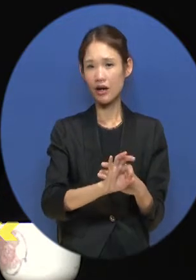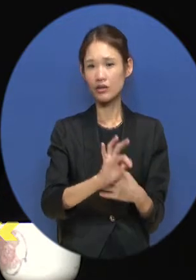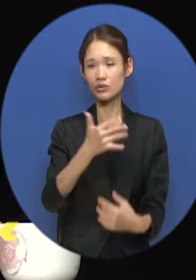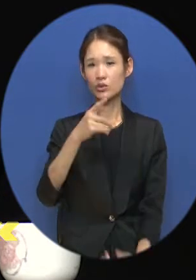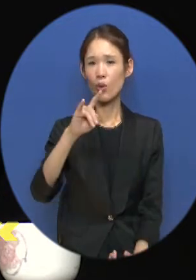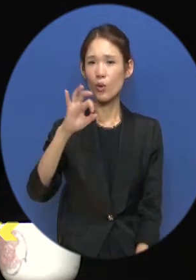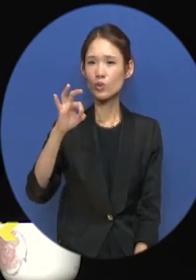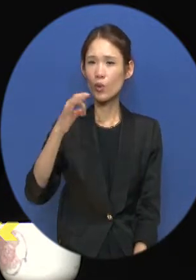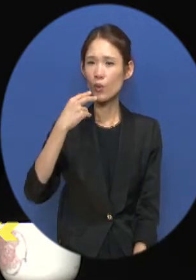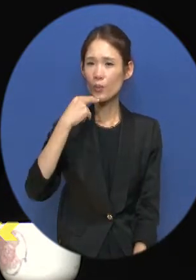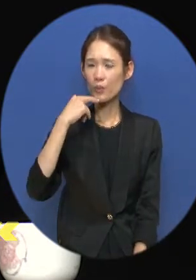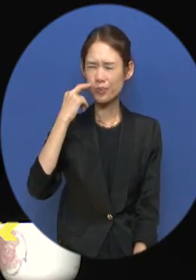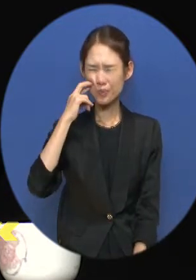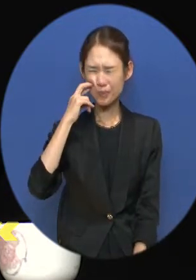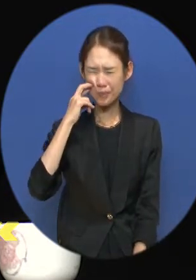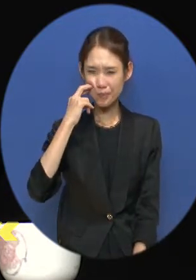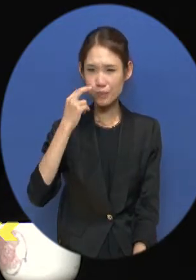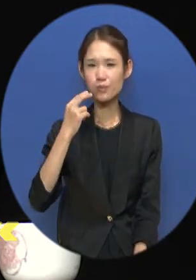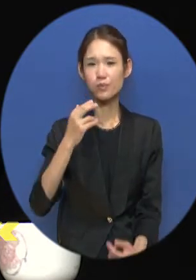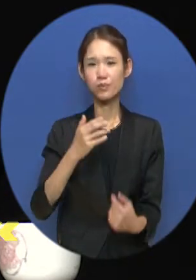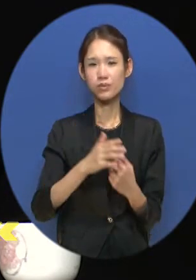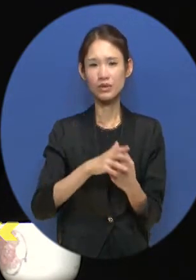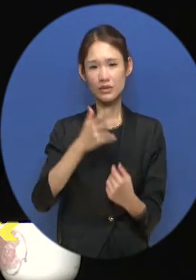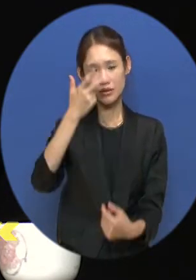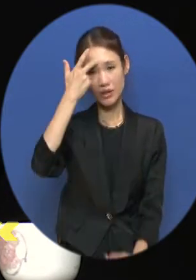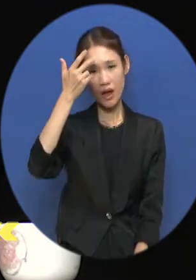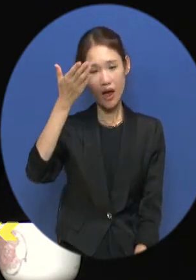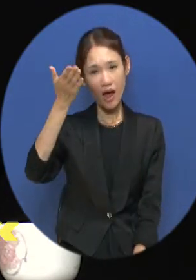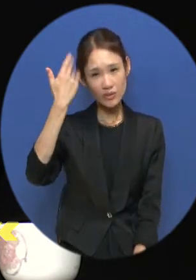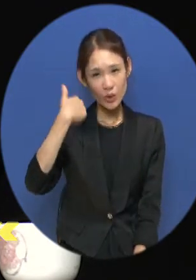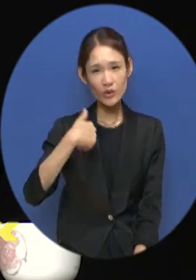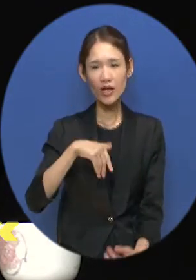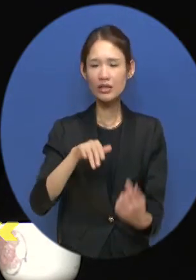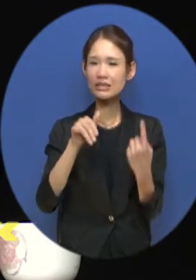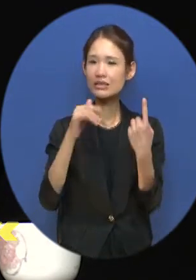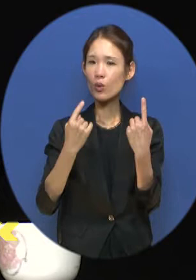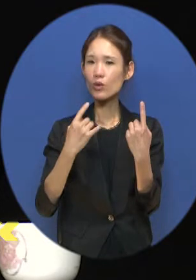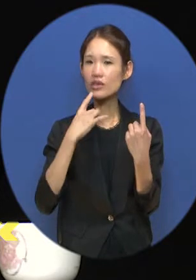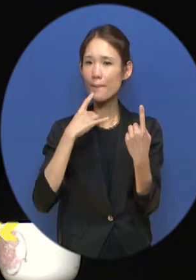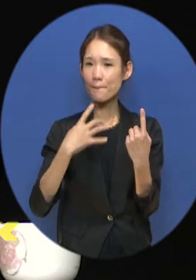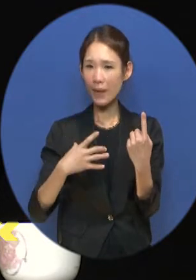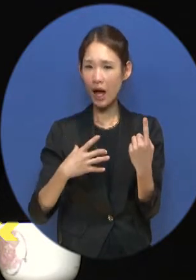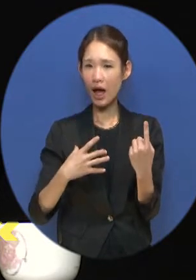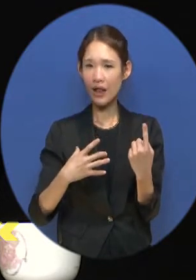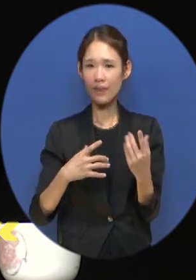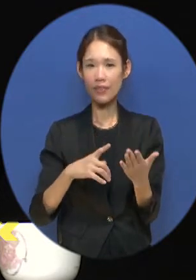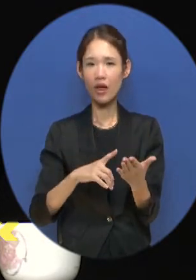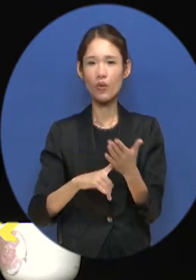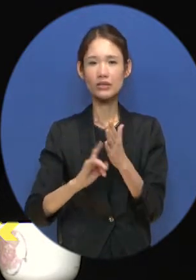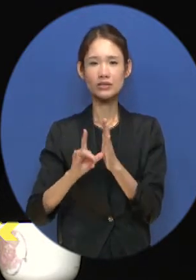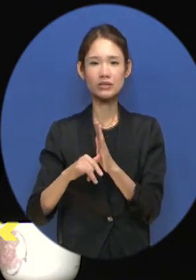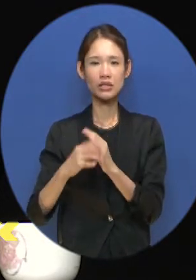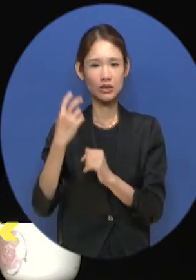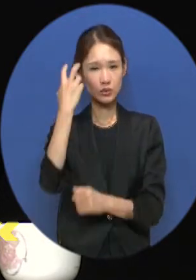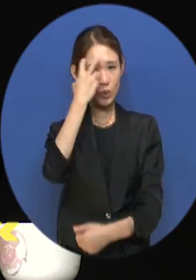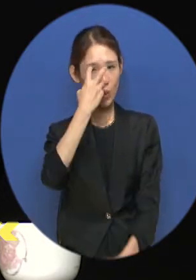농도가 높아가지고 아, 예전에 이제 1호선만 처음 있을 때 그때 조사를